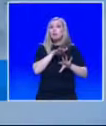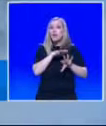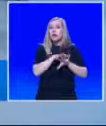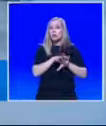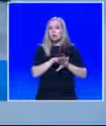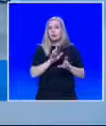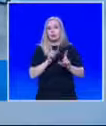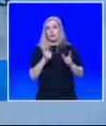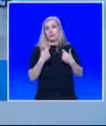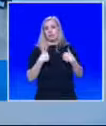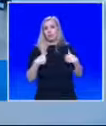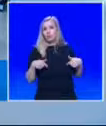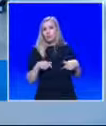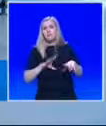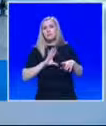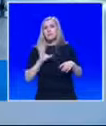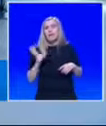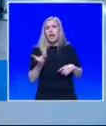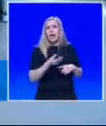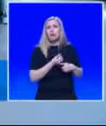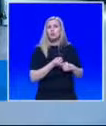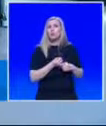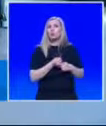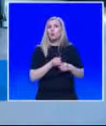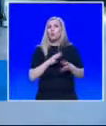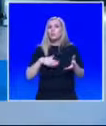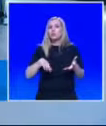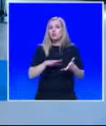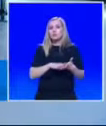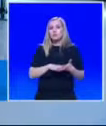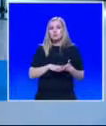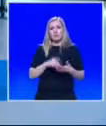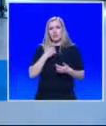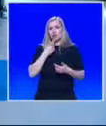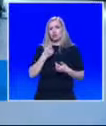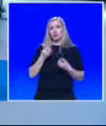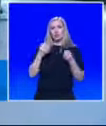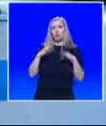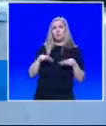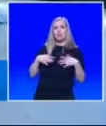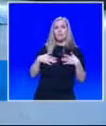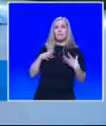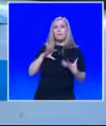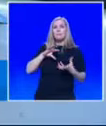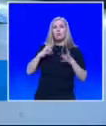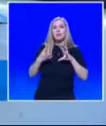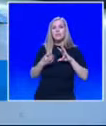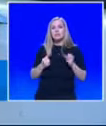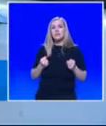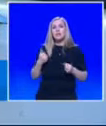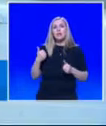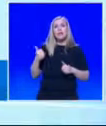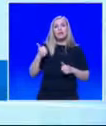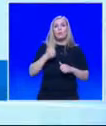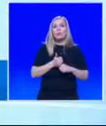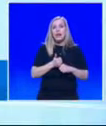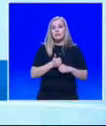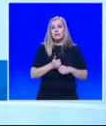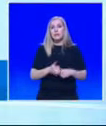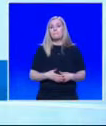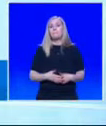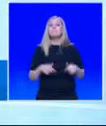ние. Цялото българско общество има критики към фигурата добре, на главния прокурор. Добре, защо допуснахте тогава да има политическа доминация? Ето защо